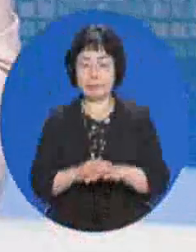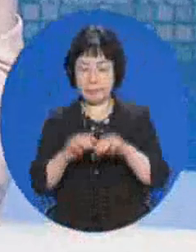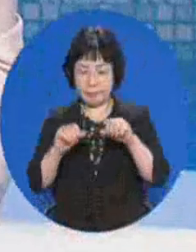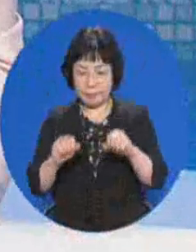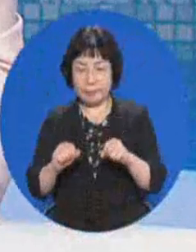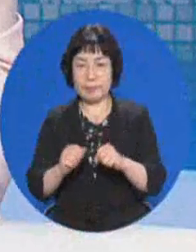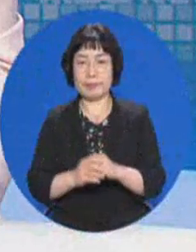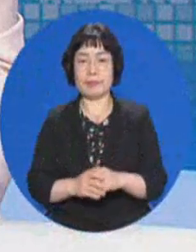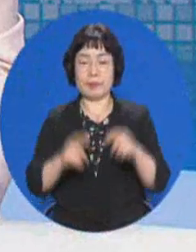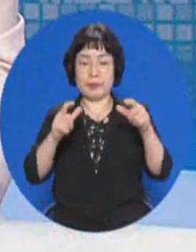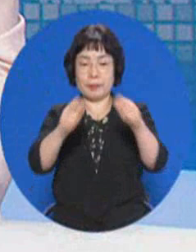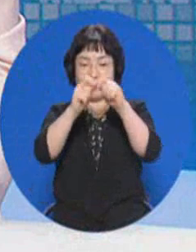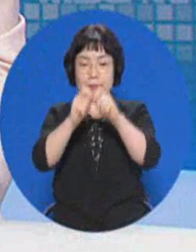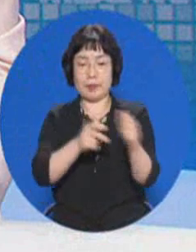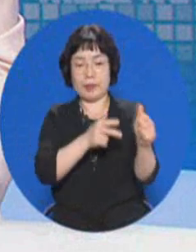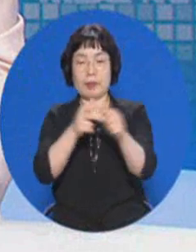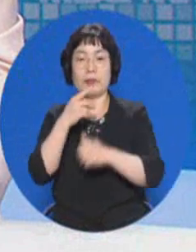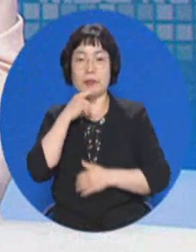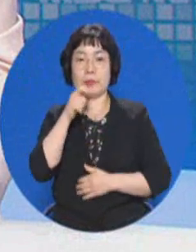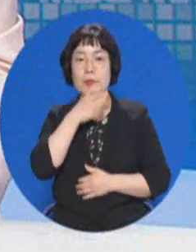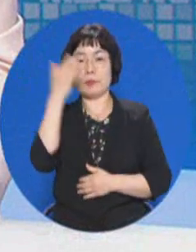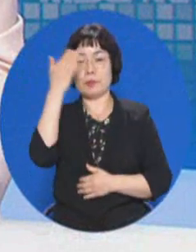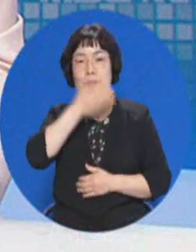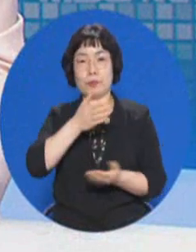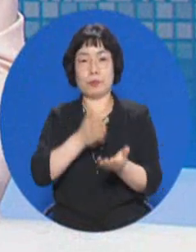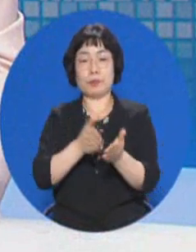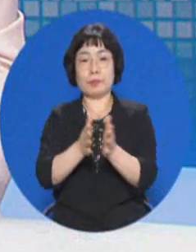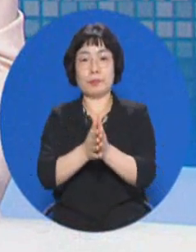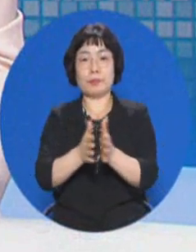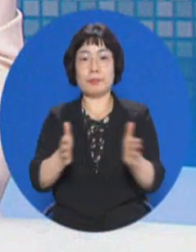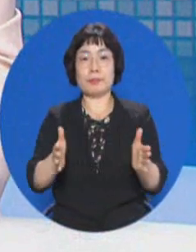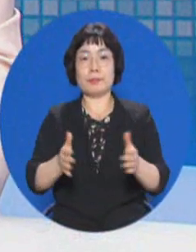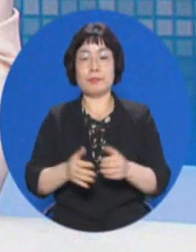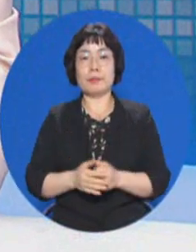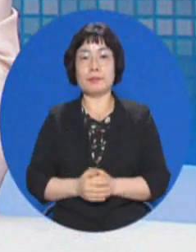여러분 안녕하십니까. 지역을 살펴보는 15분 여수 MBC 뉴스데스크입니다.